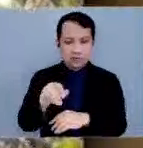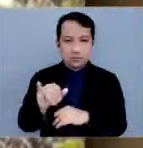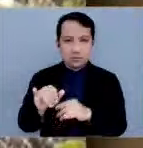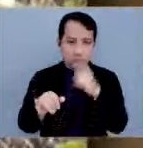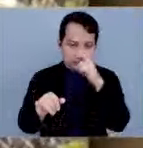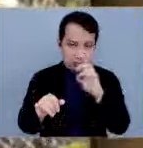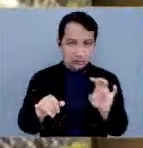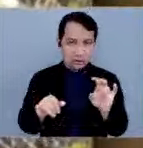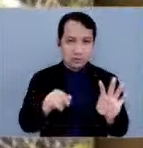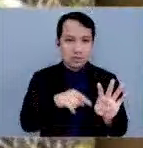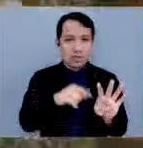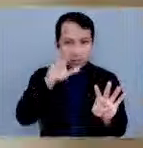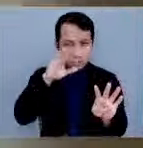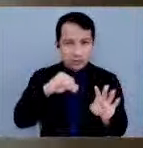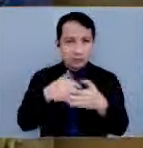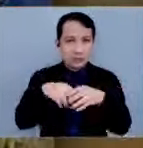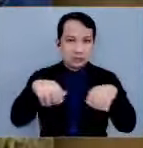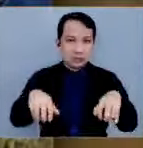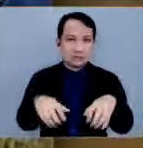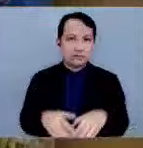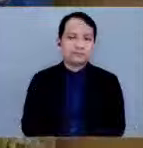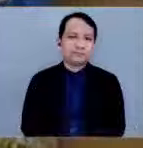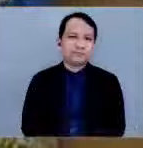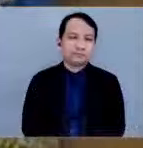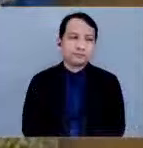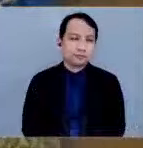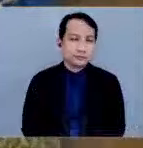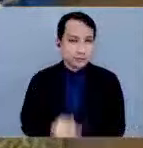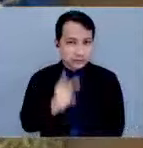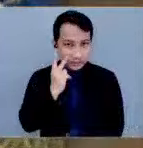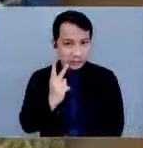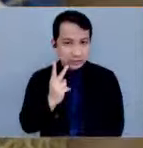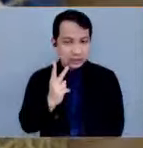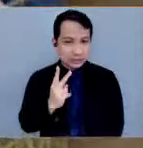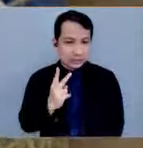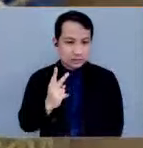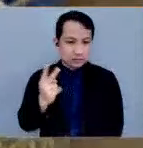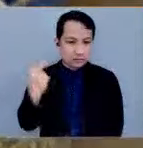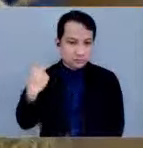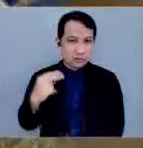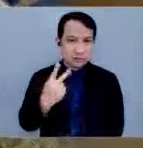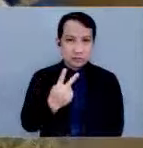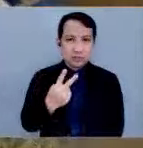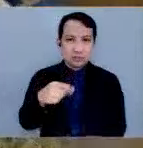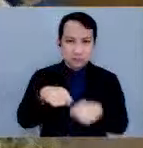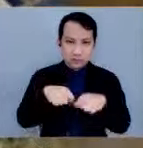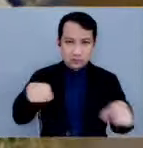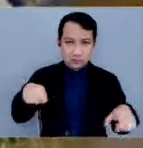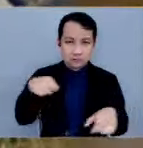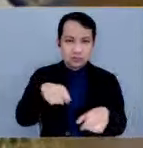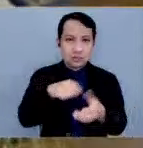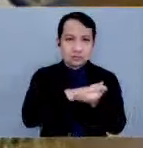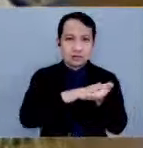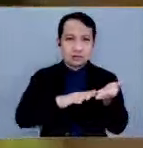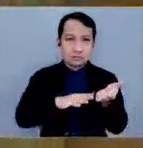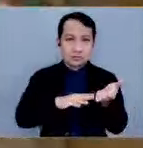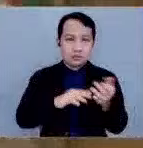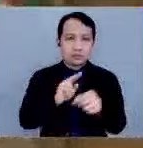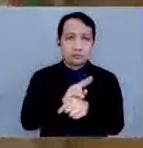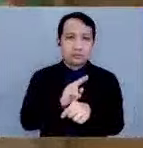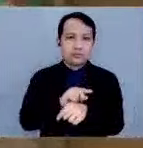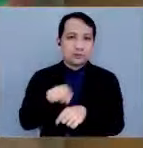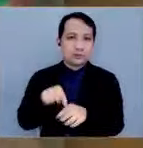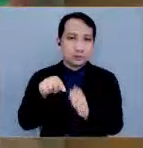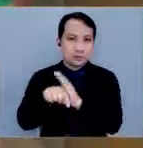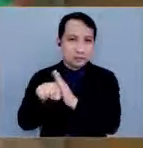na kanila ring kapitbahay. Nakita kasi sa likod ng kanyang bahay ang 2 kutsilyong may dugo na hinihinalang ginamit sa pagpatay. Base